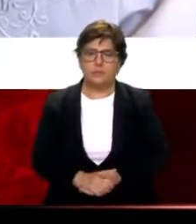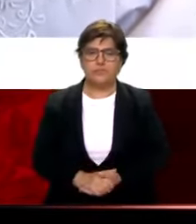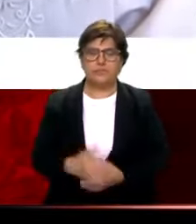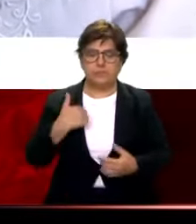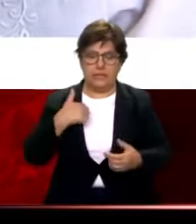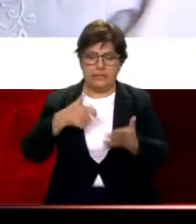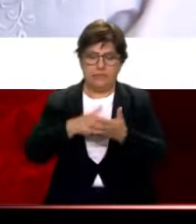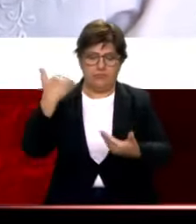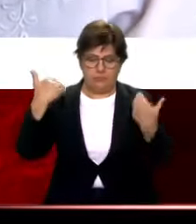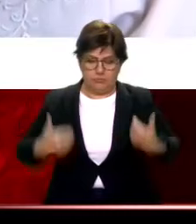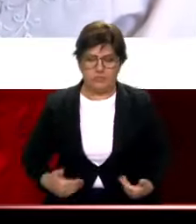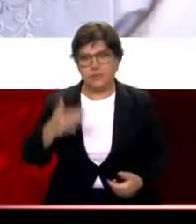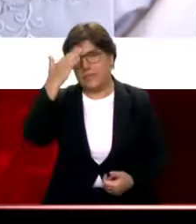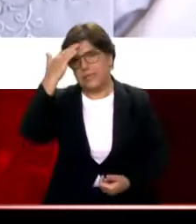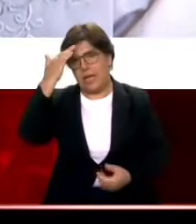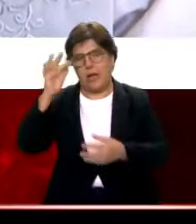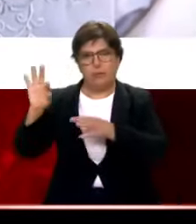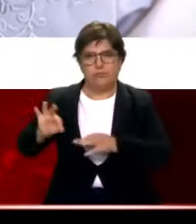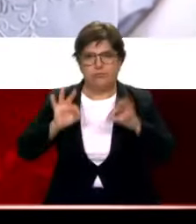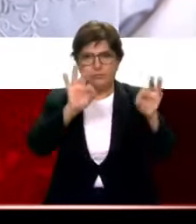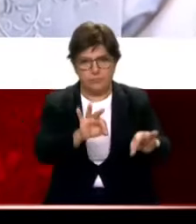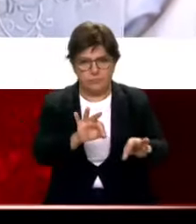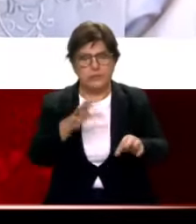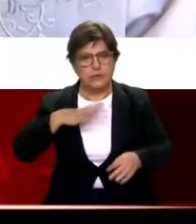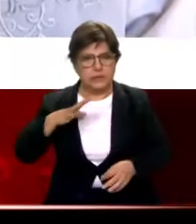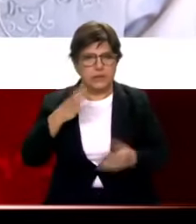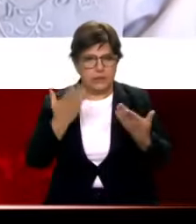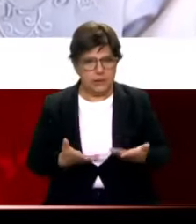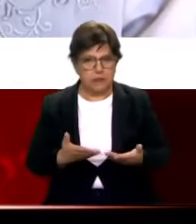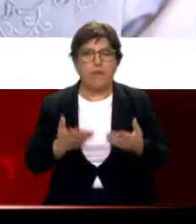Şahsen selamlarını kendisine iletmemizi istedi